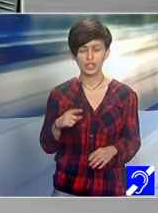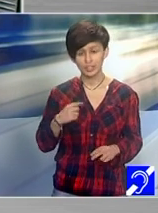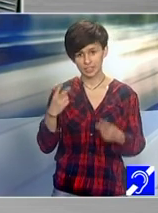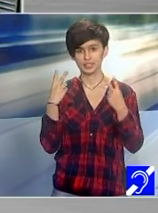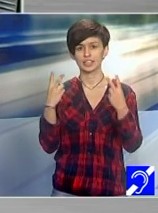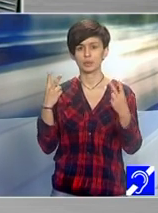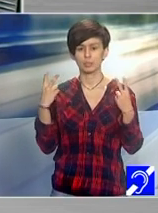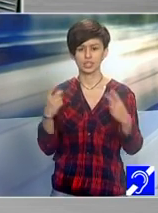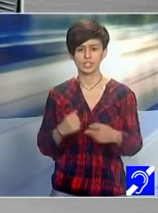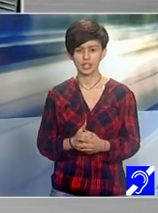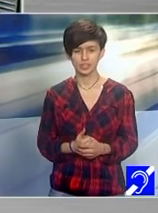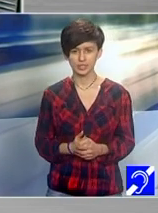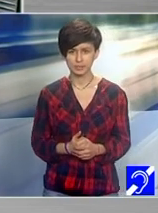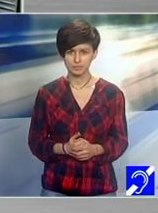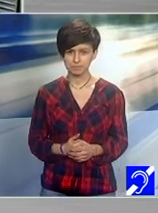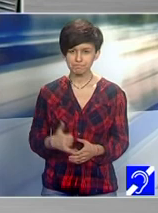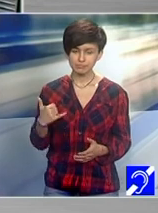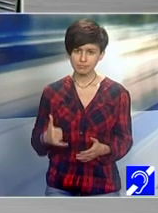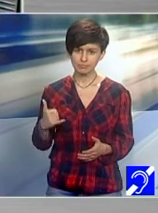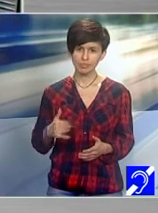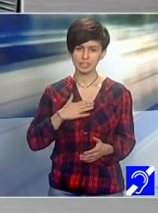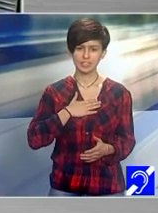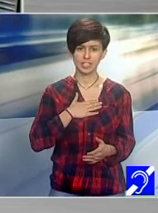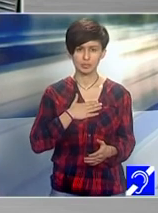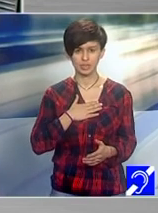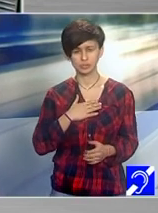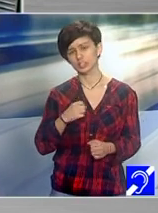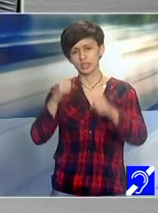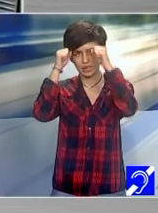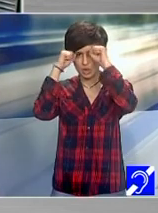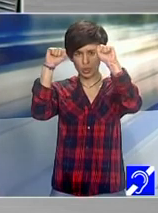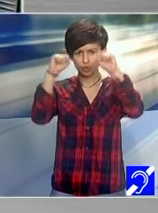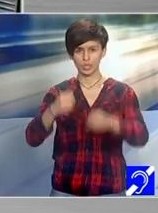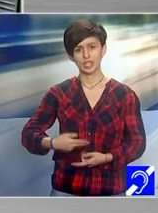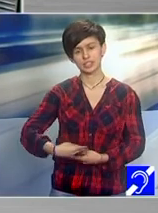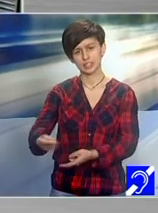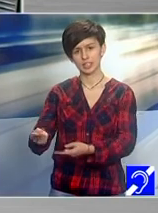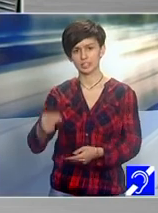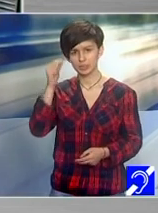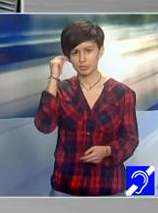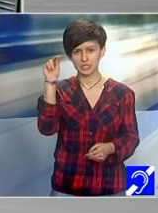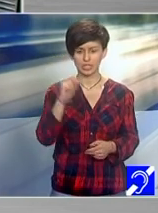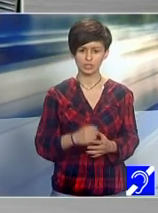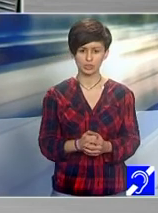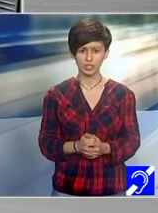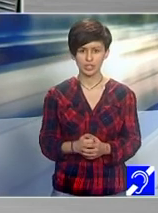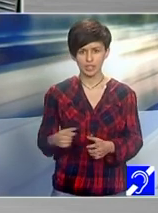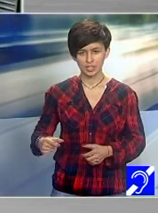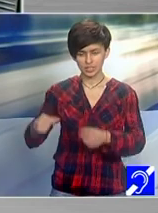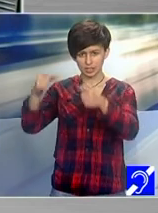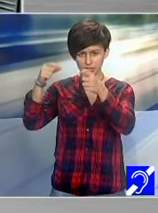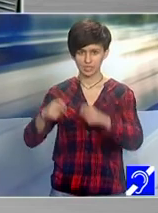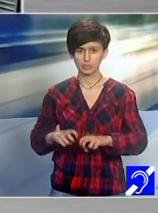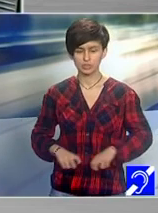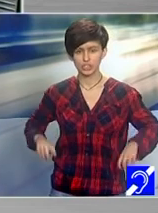inventica românească și astăzi am avut onoarea să transmit mesajul Autorității Naționale pentru Cercetare Științifică și Inovare